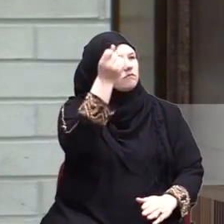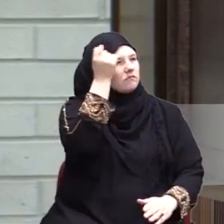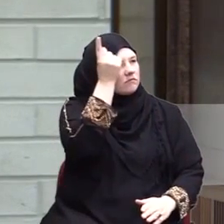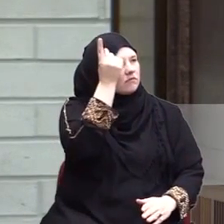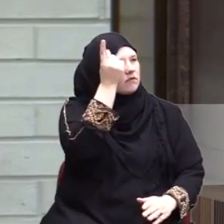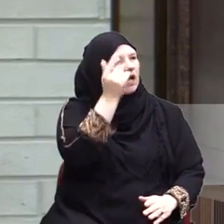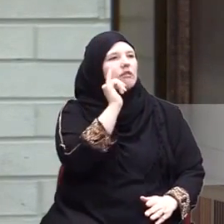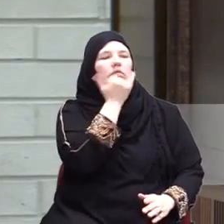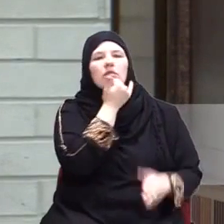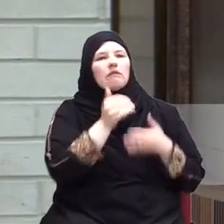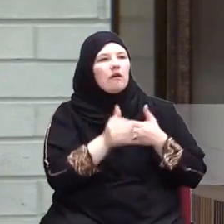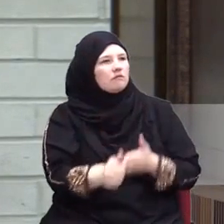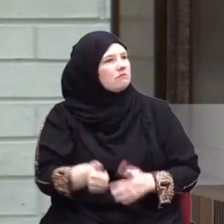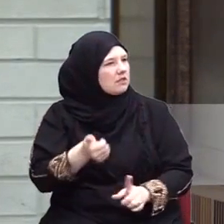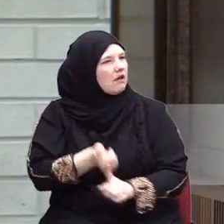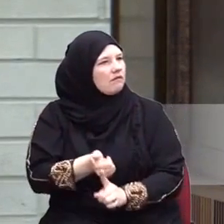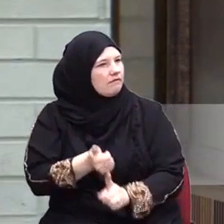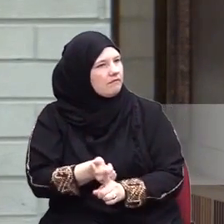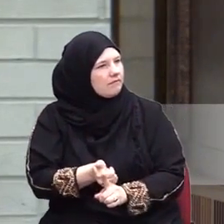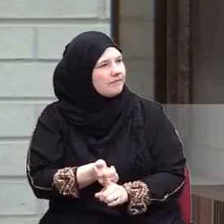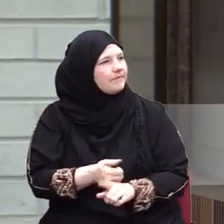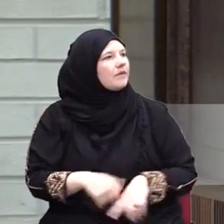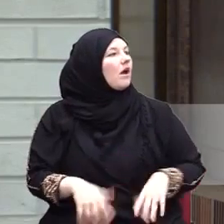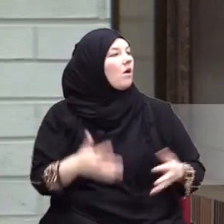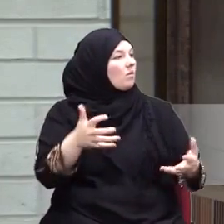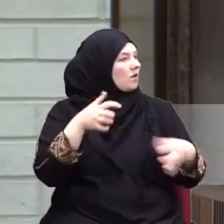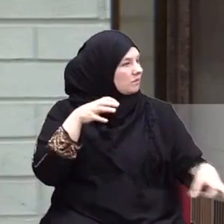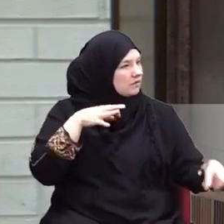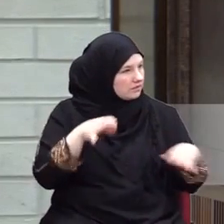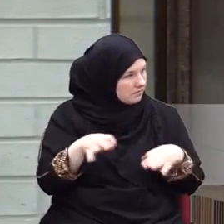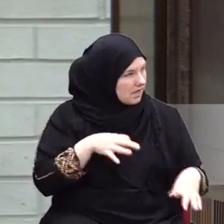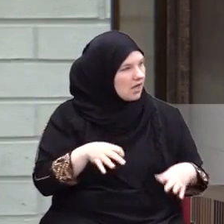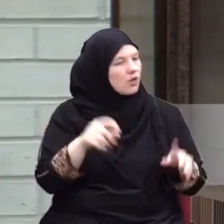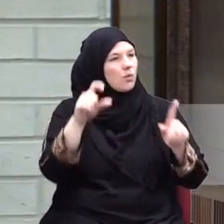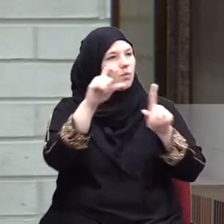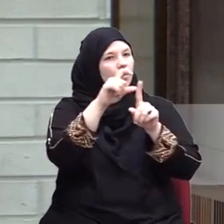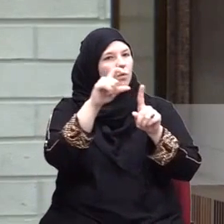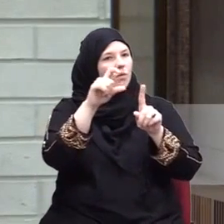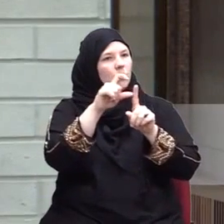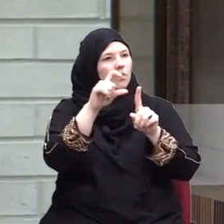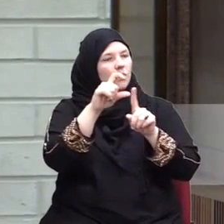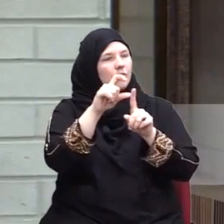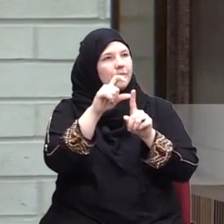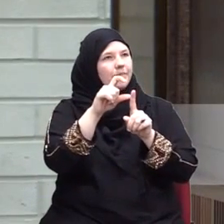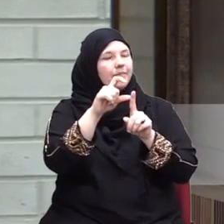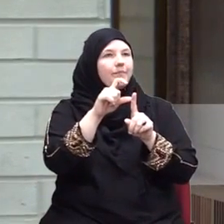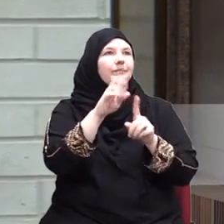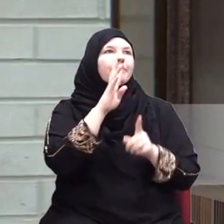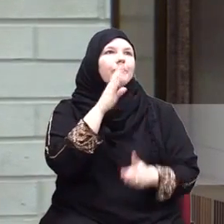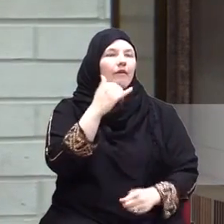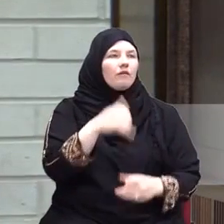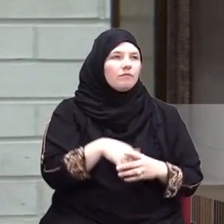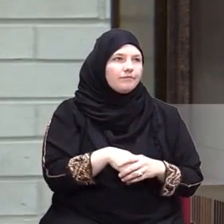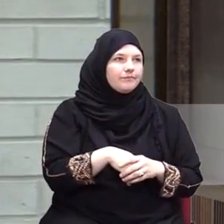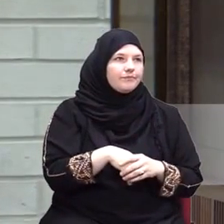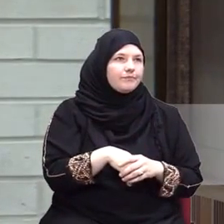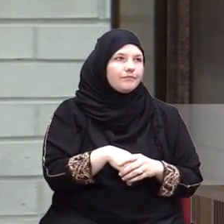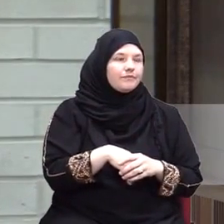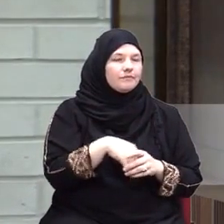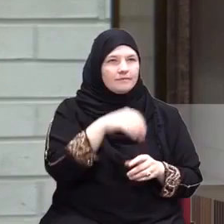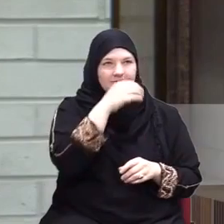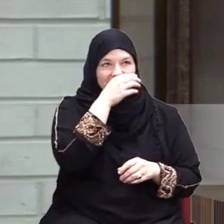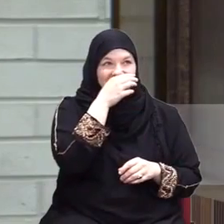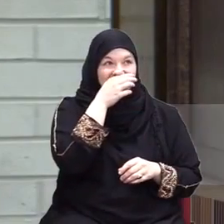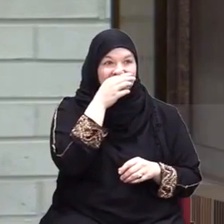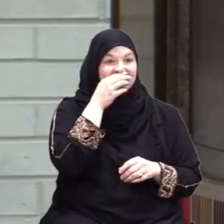They would mislead themselves. And I want to explain the term يُضِلُّ بِهِ مَنْ يَشَاءُ. Does Allah